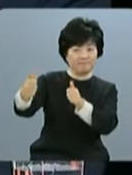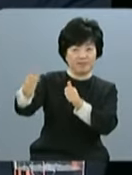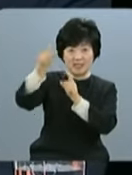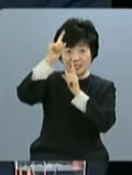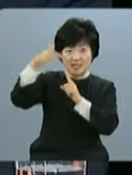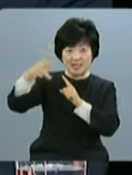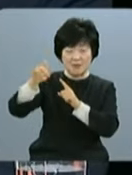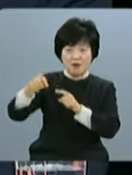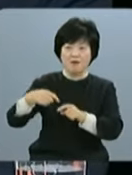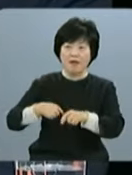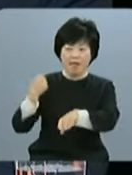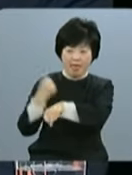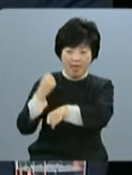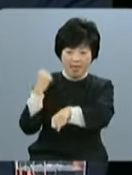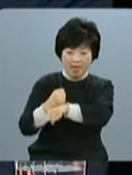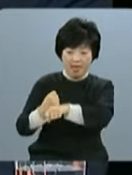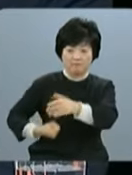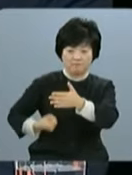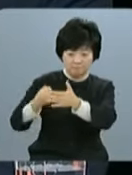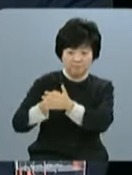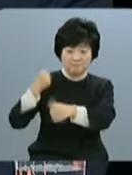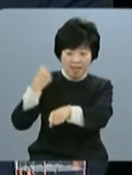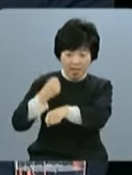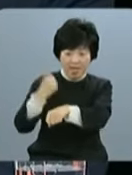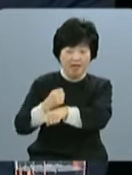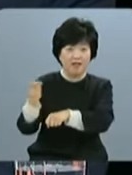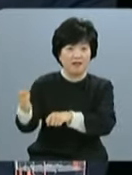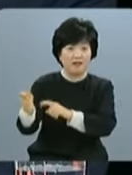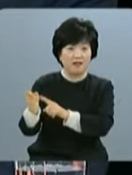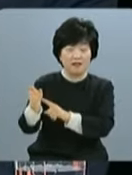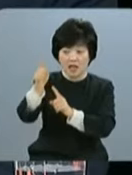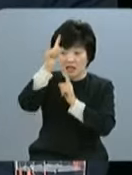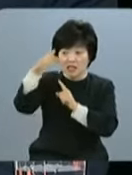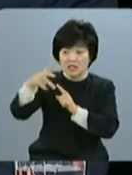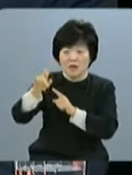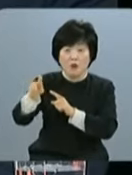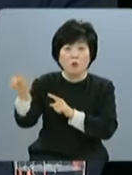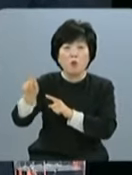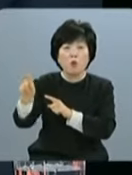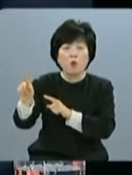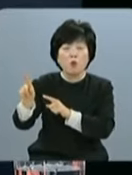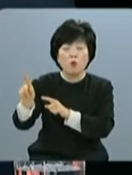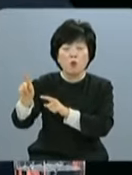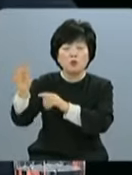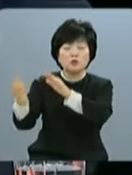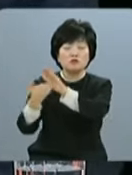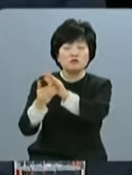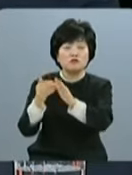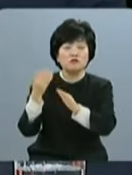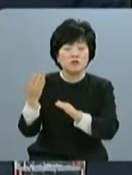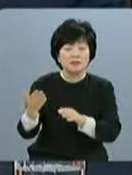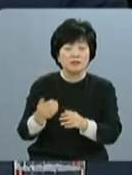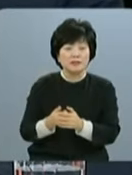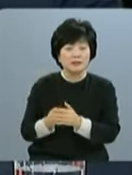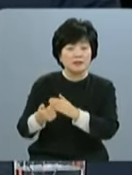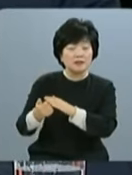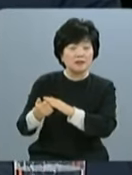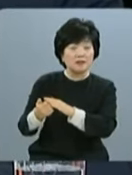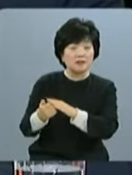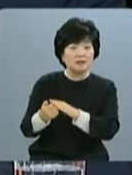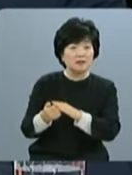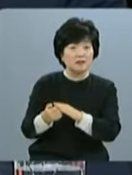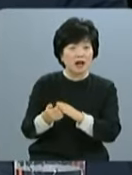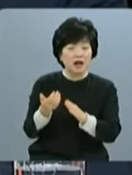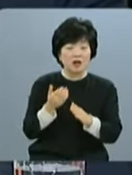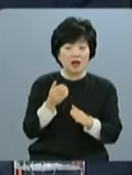이재명은 합니다입니다. 네. 그렇죠? 근데 이재명이 뭘 하느냐? 제가 아까도 우리 홍준표 후보에게 질문했던 것 중에